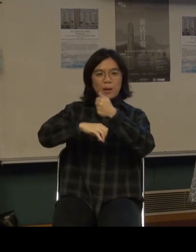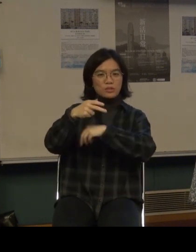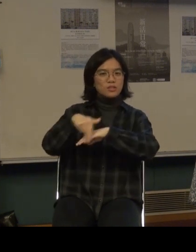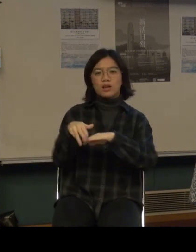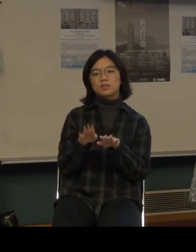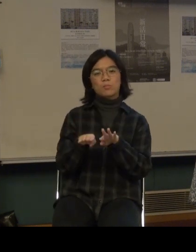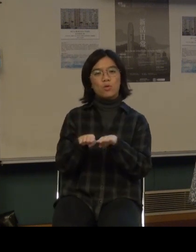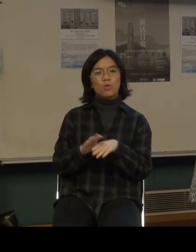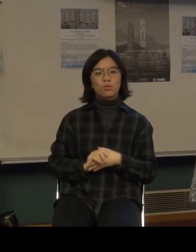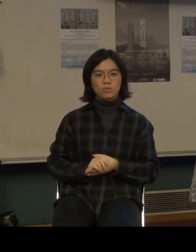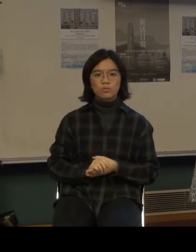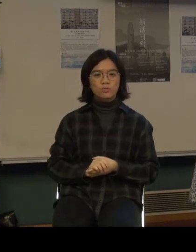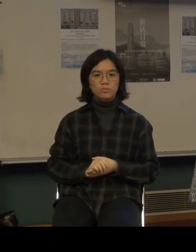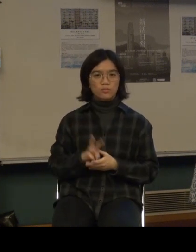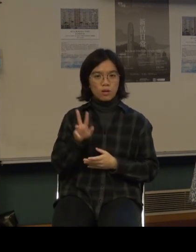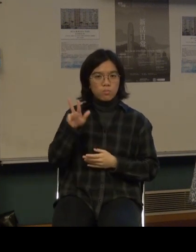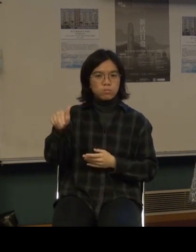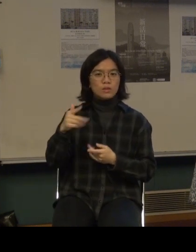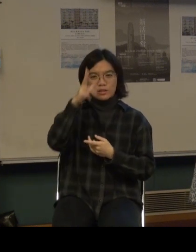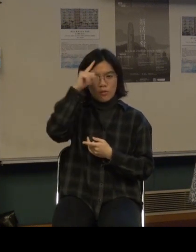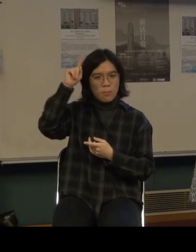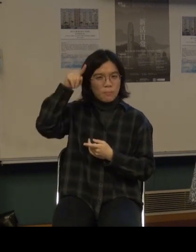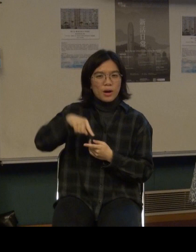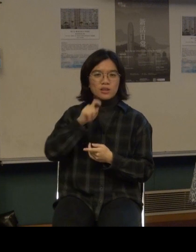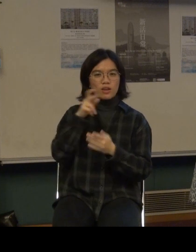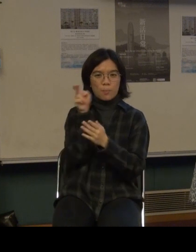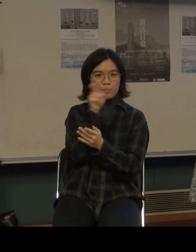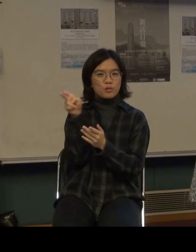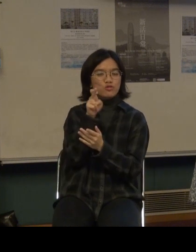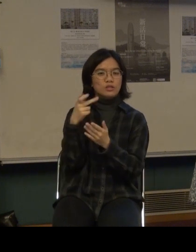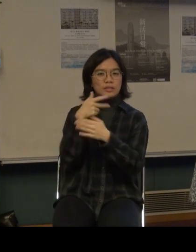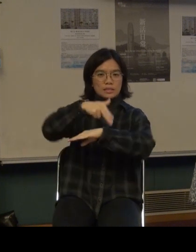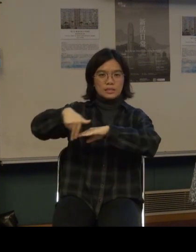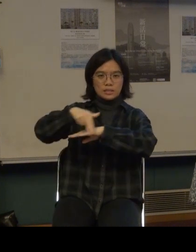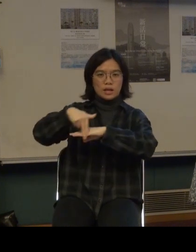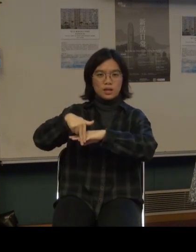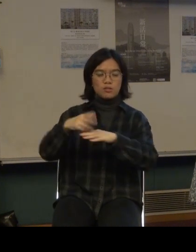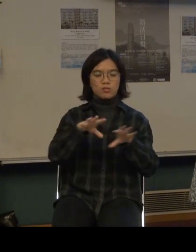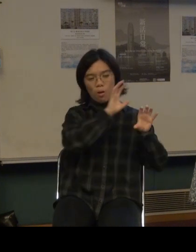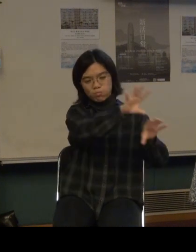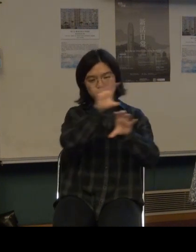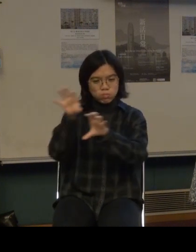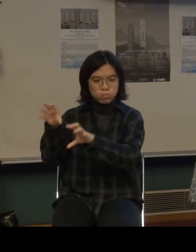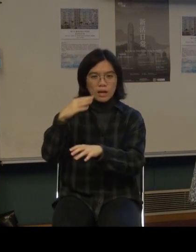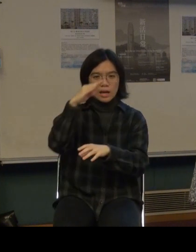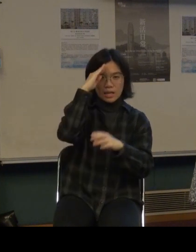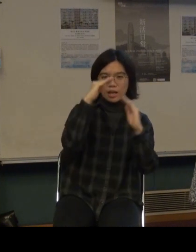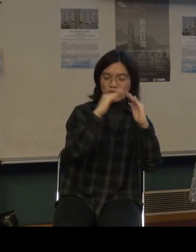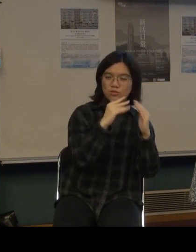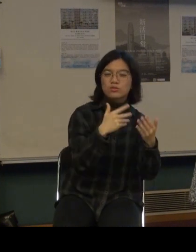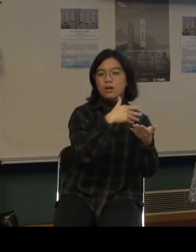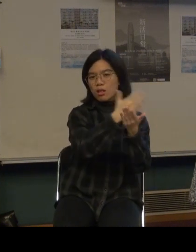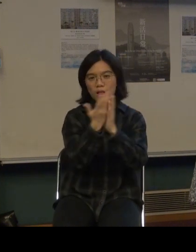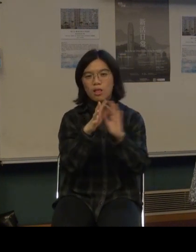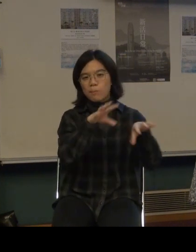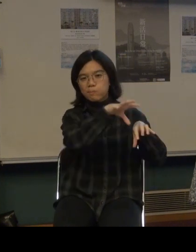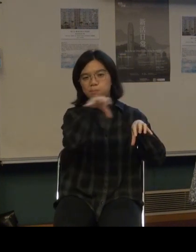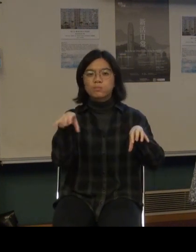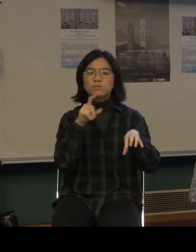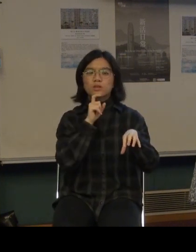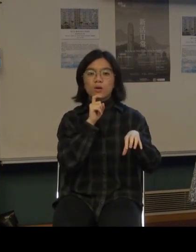府係開始用呢啲咁樣嘅標準化嘅設計啊，喺唔同嘅地方啦。頭先講嘅即係政府要大量起小